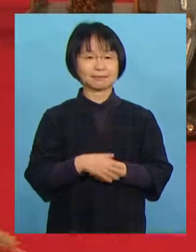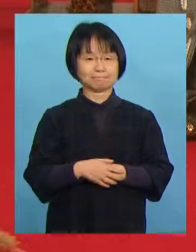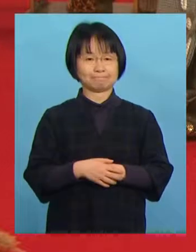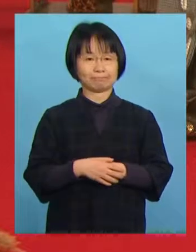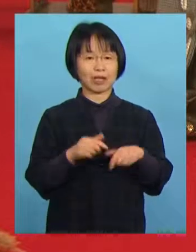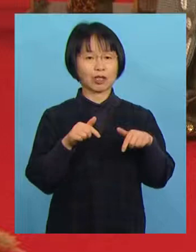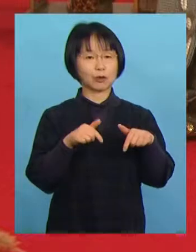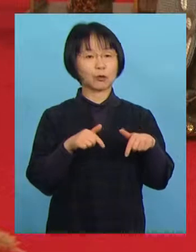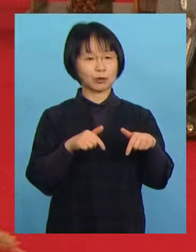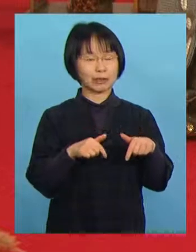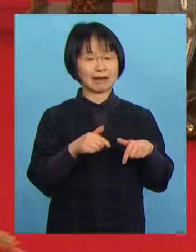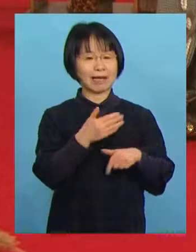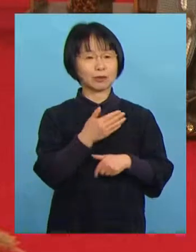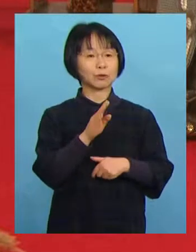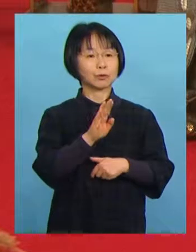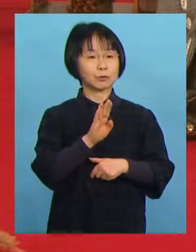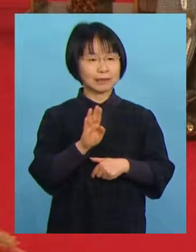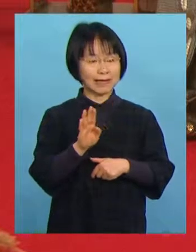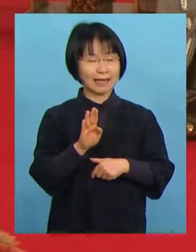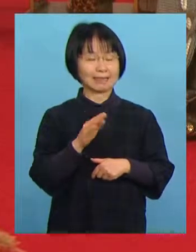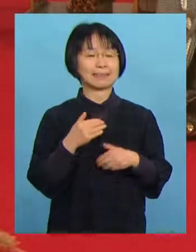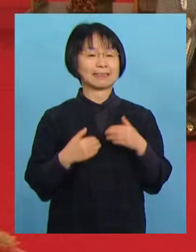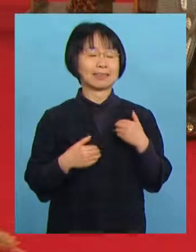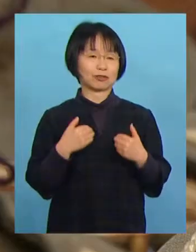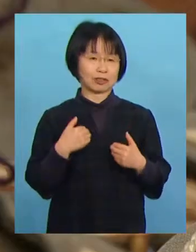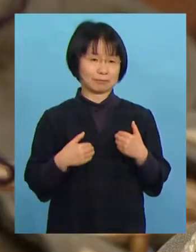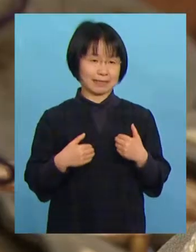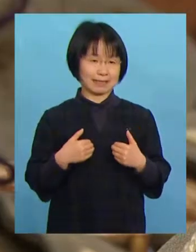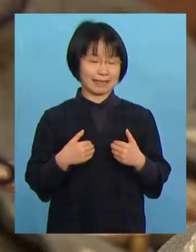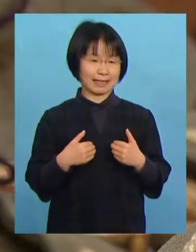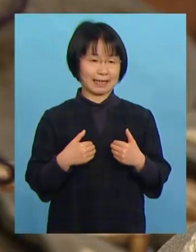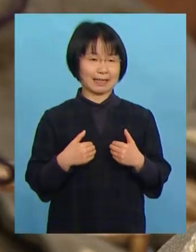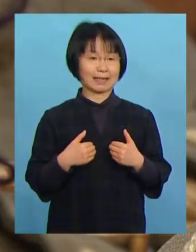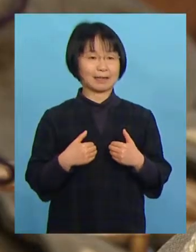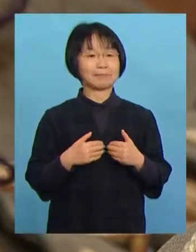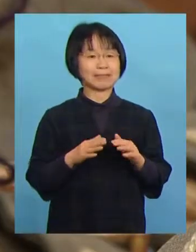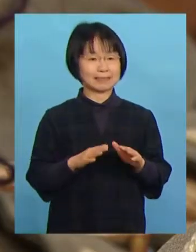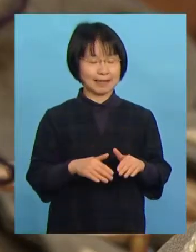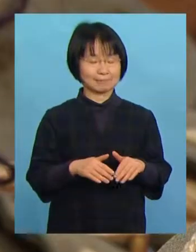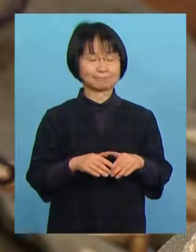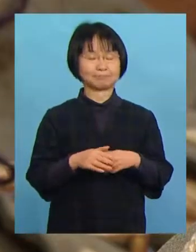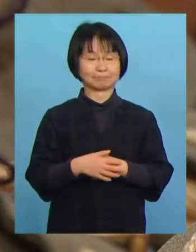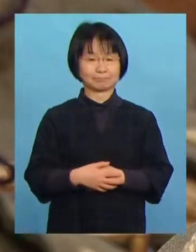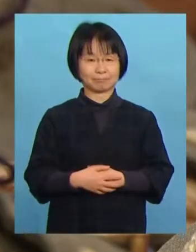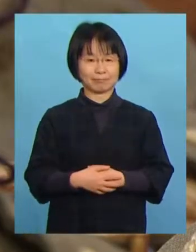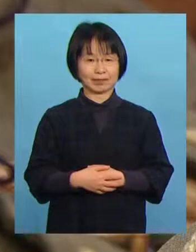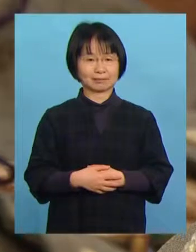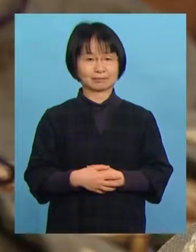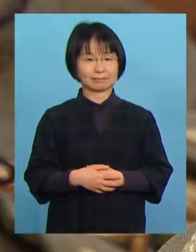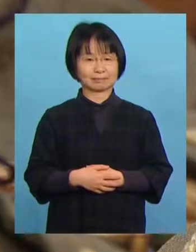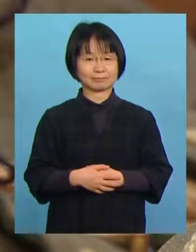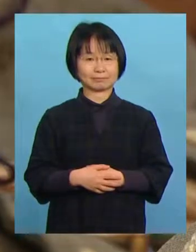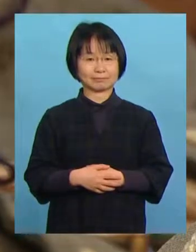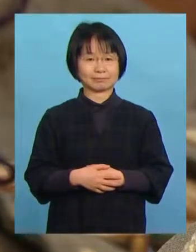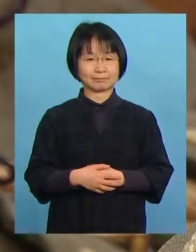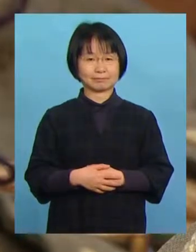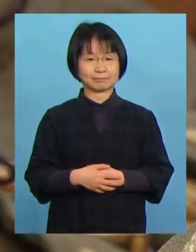公家さんに親しまれていた雅楽っていうものも好まれたようです。 とてもみやびやかです